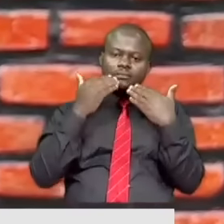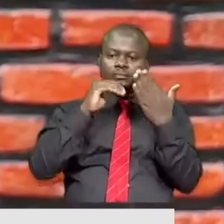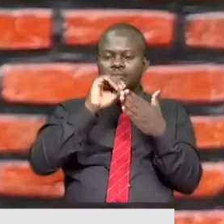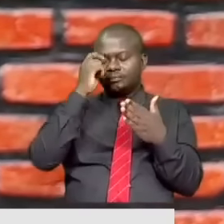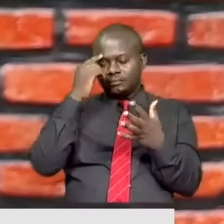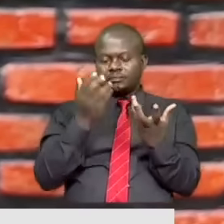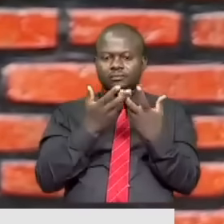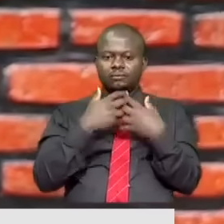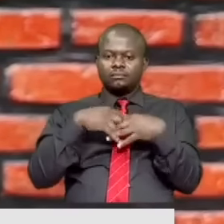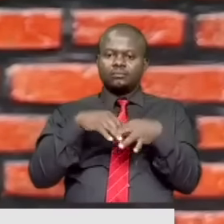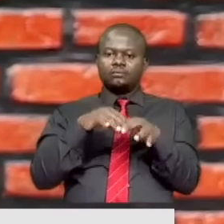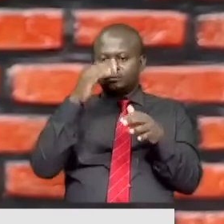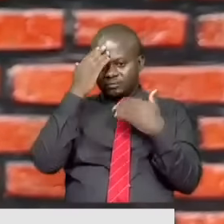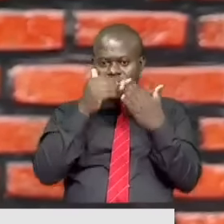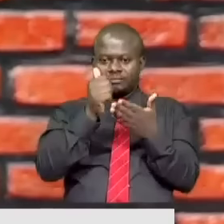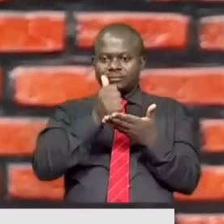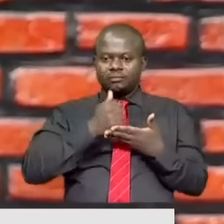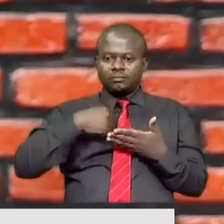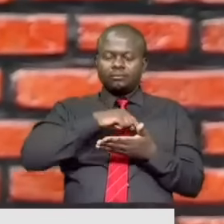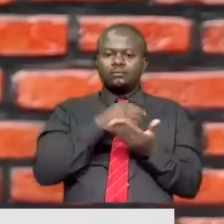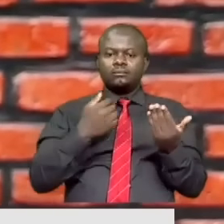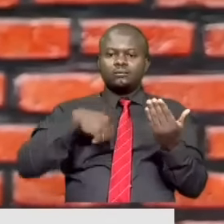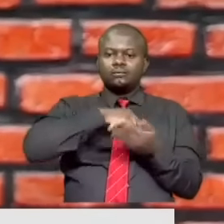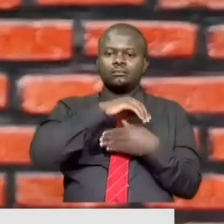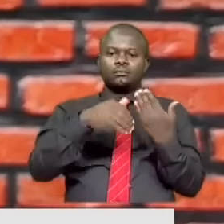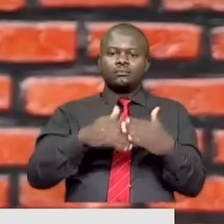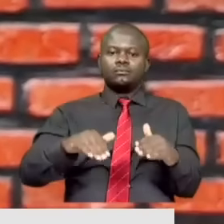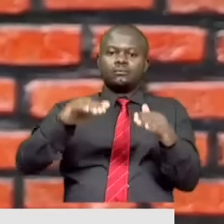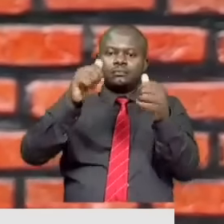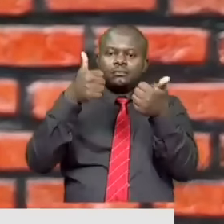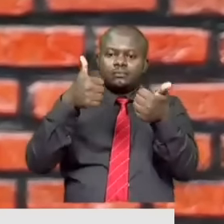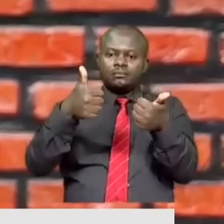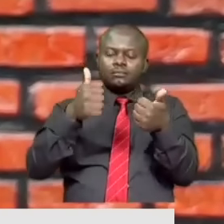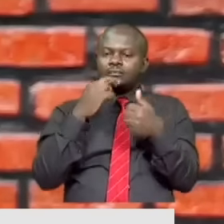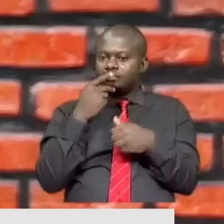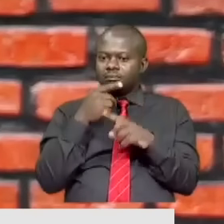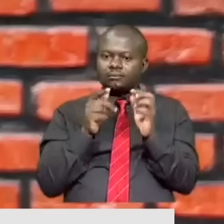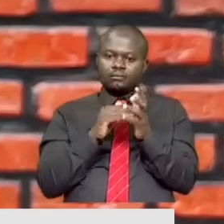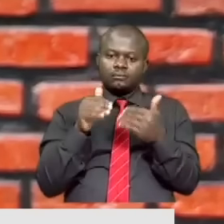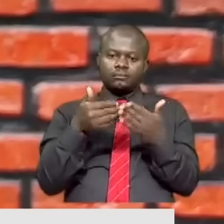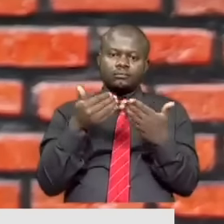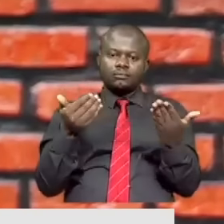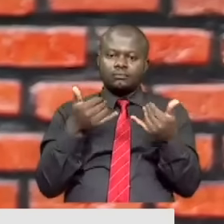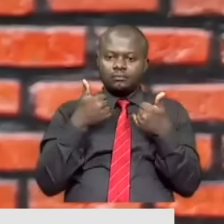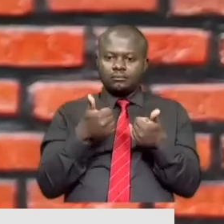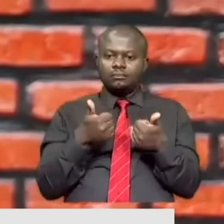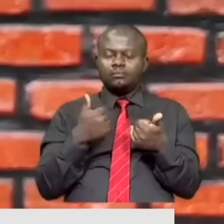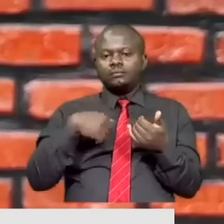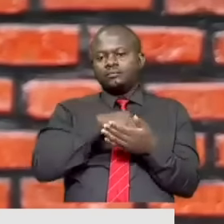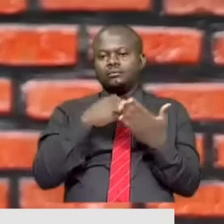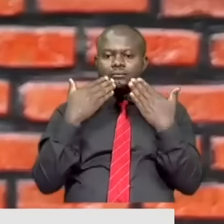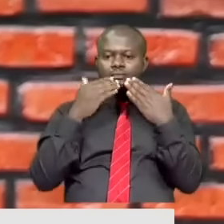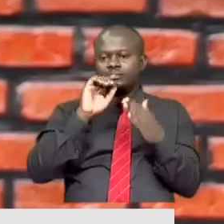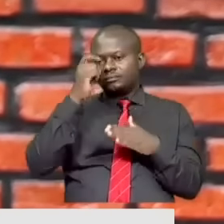y'u Rwanda kuko yamfashije umwana wanjye akazamuka neza. Yari ari mu mutuku ariko ubu ngubu ageze umuhondo. Ndashimira Leta